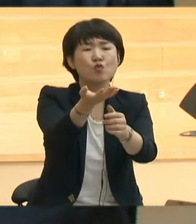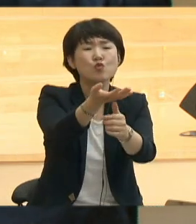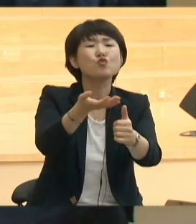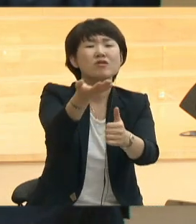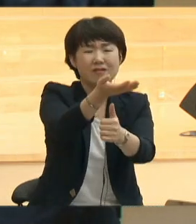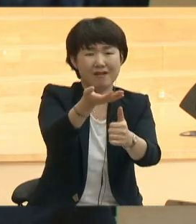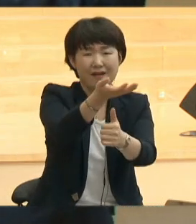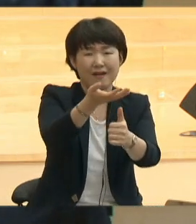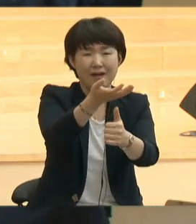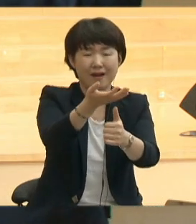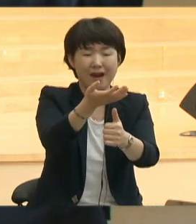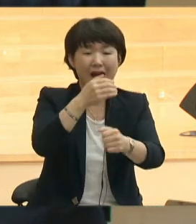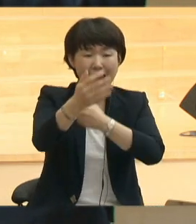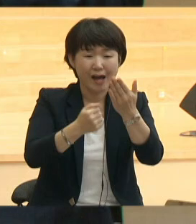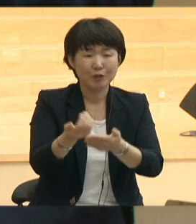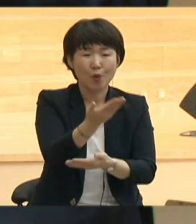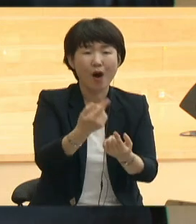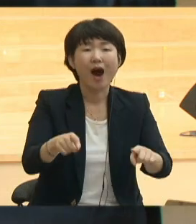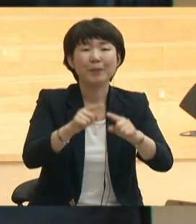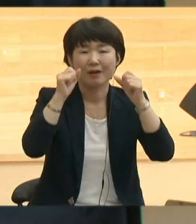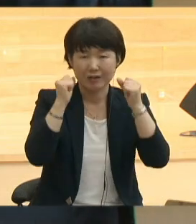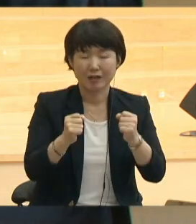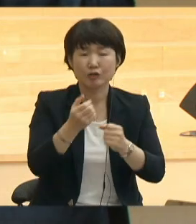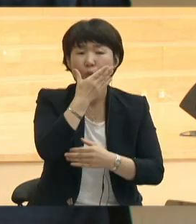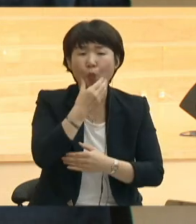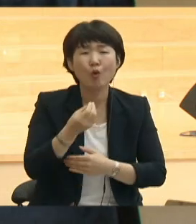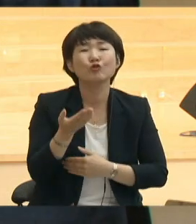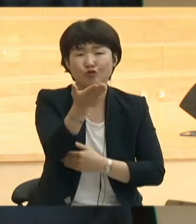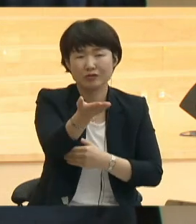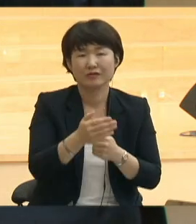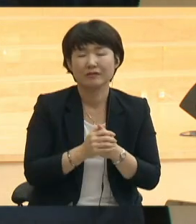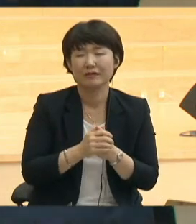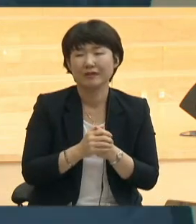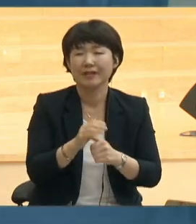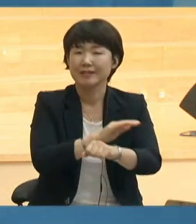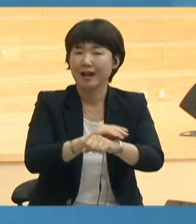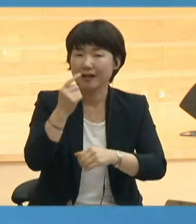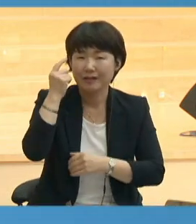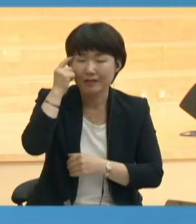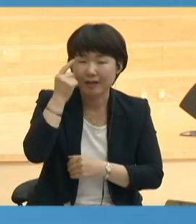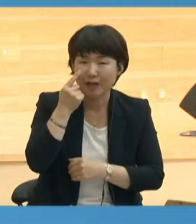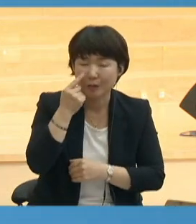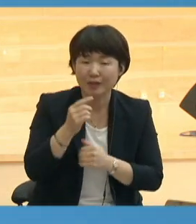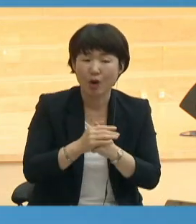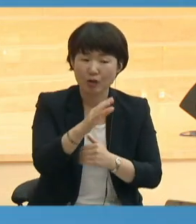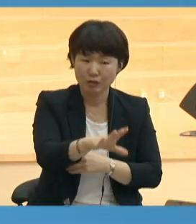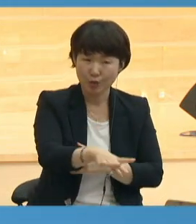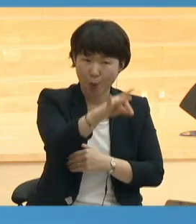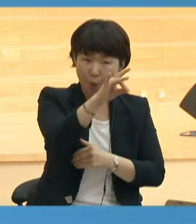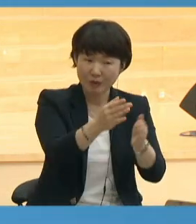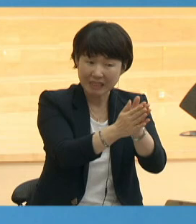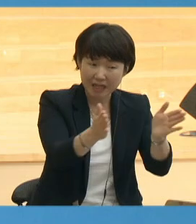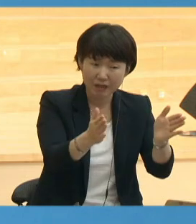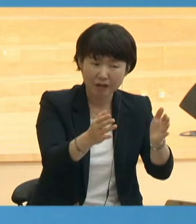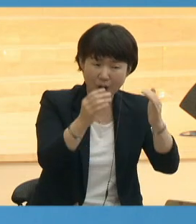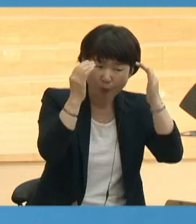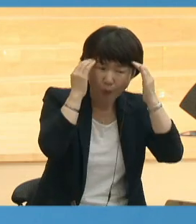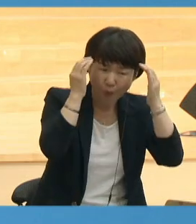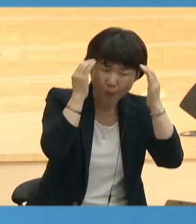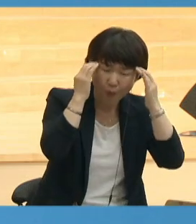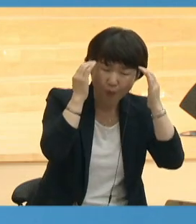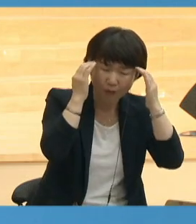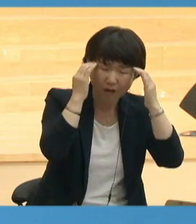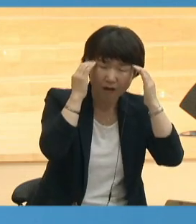마늘의 복을 주신다고 그러니까 어떻게 되냐 잘잘 생애 보조 처음 시작은 어떻게 되냐 고 날이었어